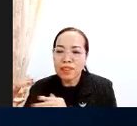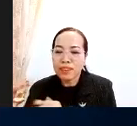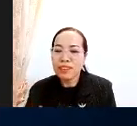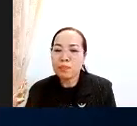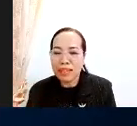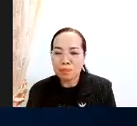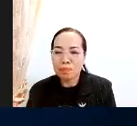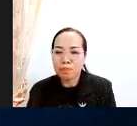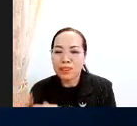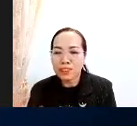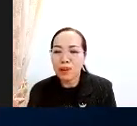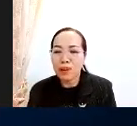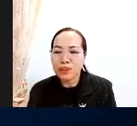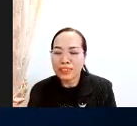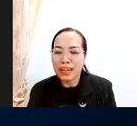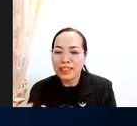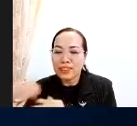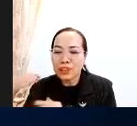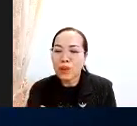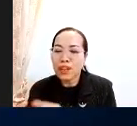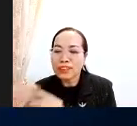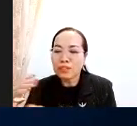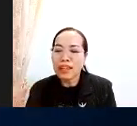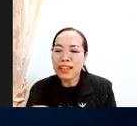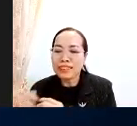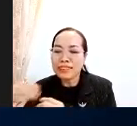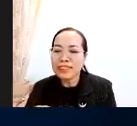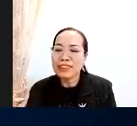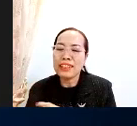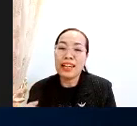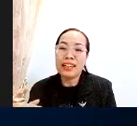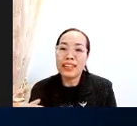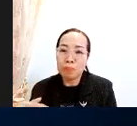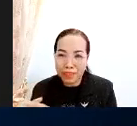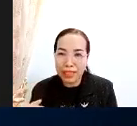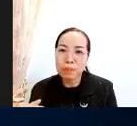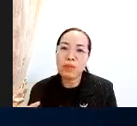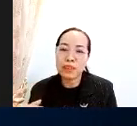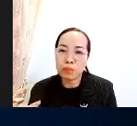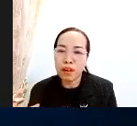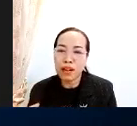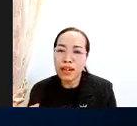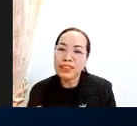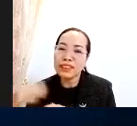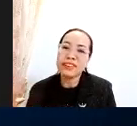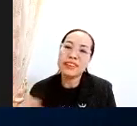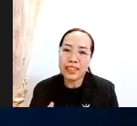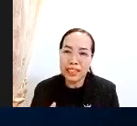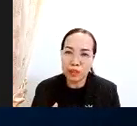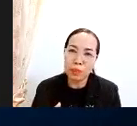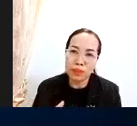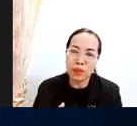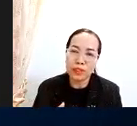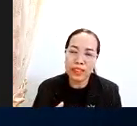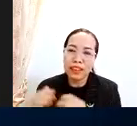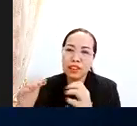nâng prạp bằng tỏ chà squat đăng cho ba tha dương chi nẹ đại prau prap là tập hòa hóa dương nét này